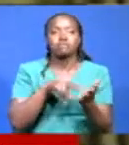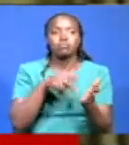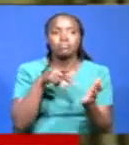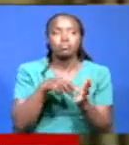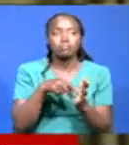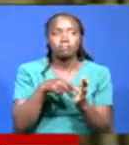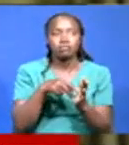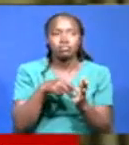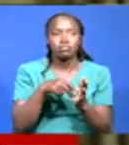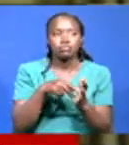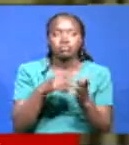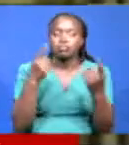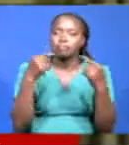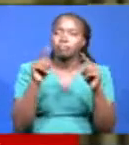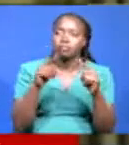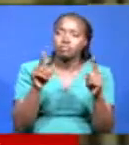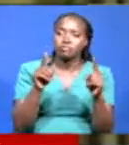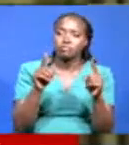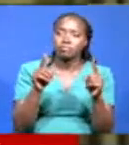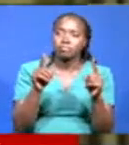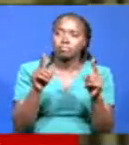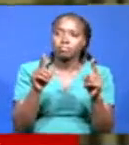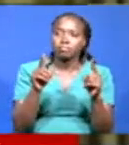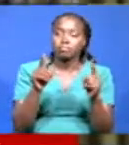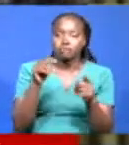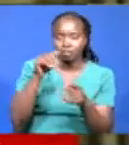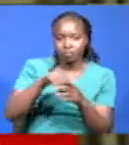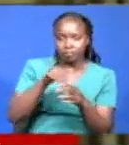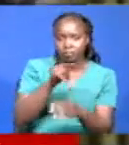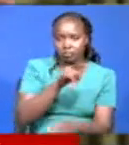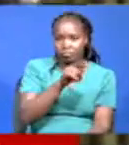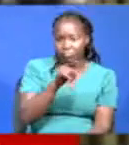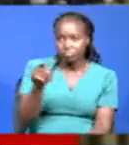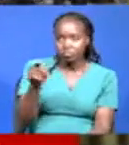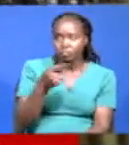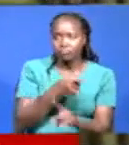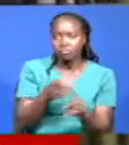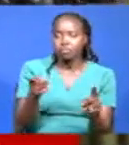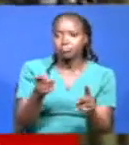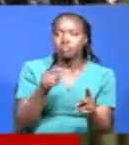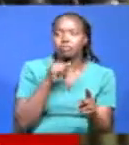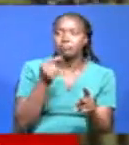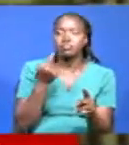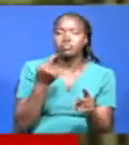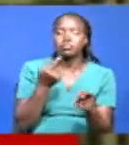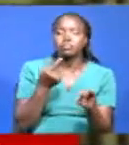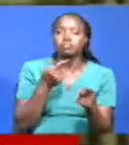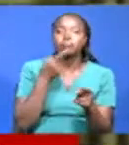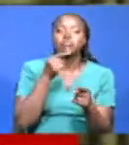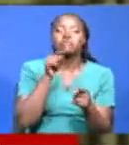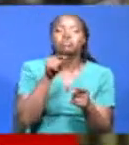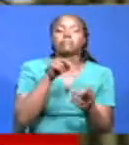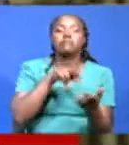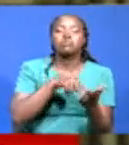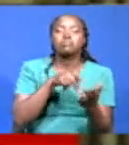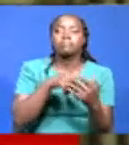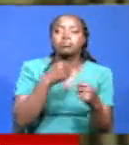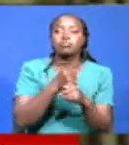utaweza ufaulu kwa kuwahusisha, lakini sio tu kuja kuambiwa mradi huu umetengenezwa